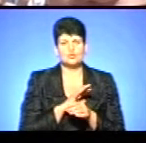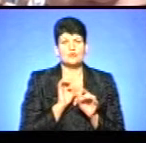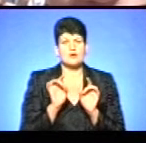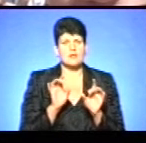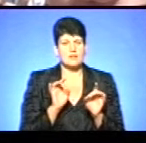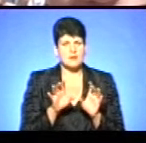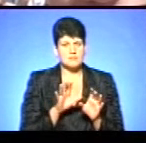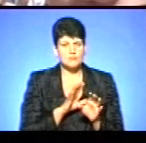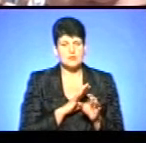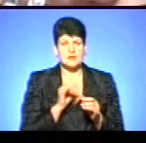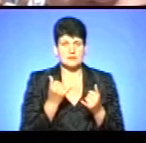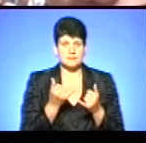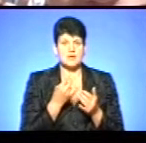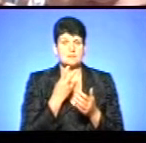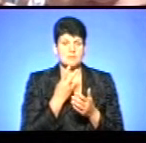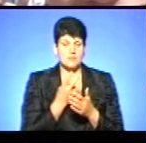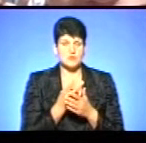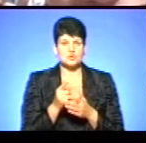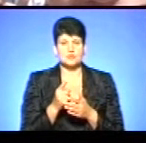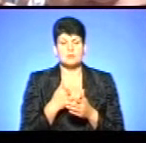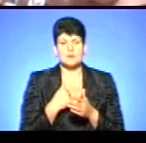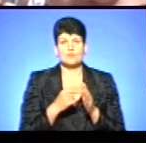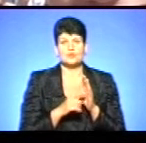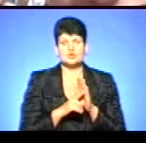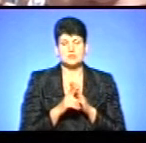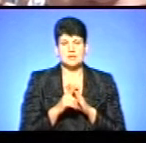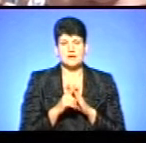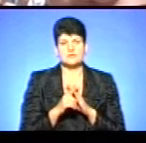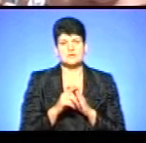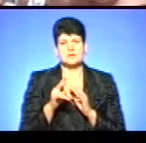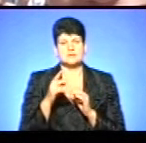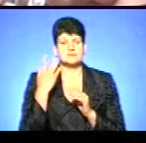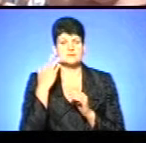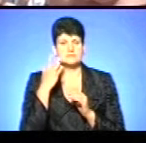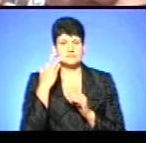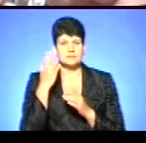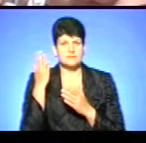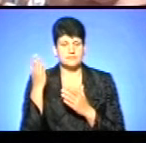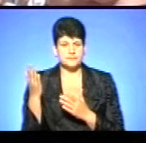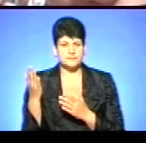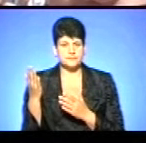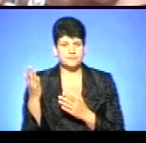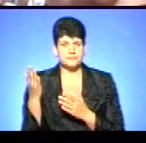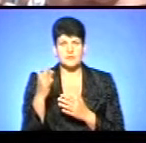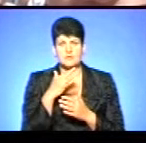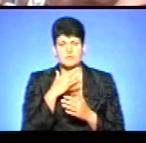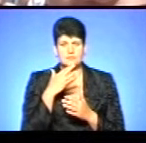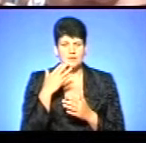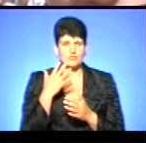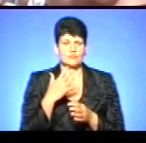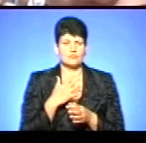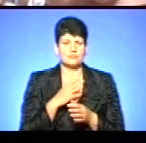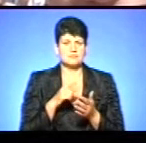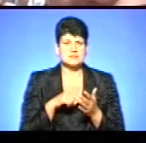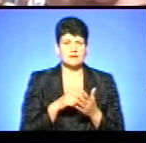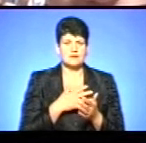рекламувалося, але тепер бачимо, що ми маємо, починаючи від Лос-Анджелеса, дуже багатьох місцевостей Канади, Сполучених